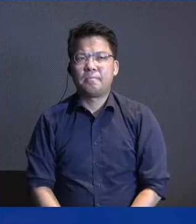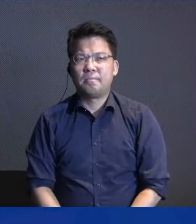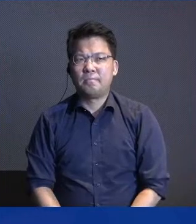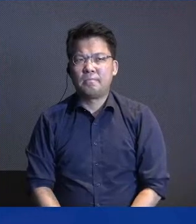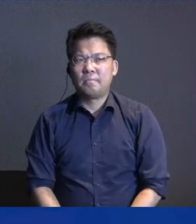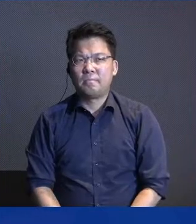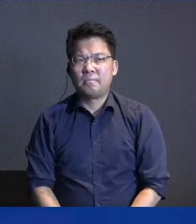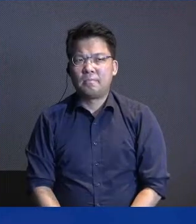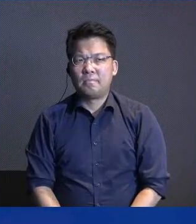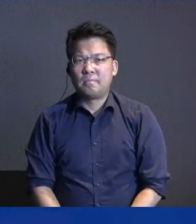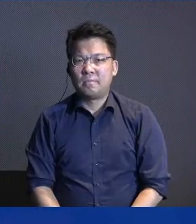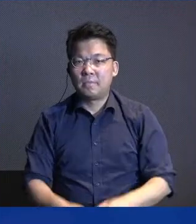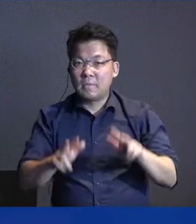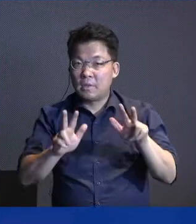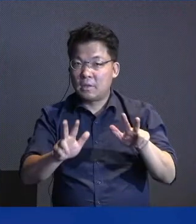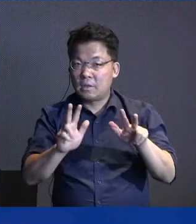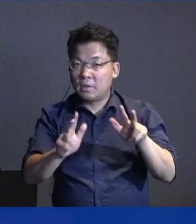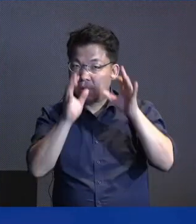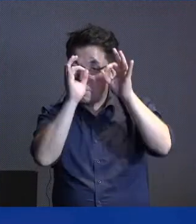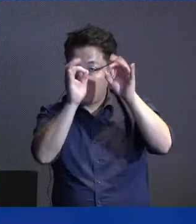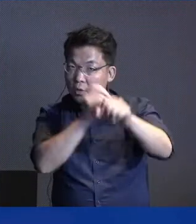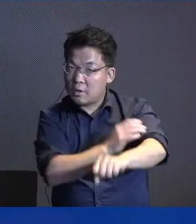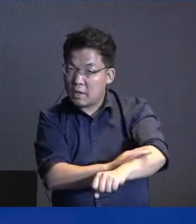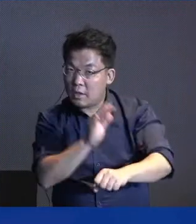are moving. 네, 지금 잘 보이시죠?